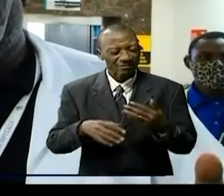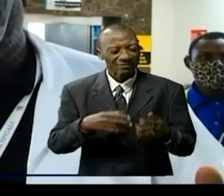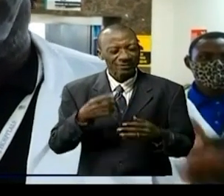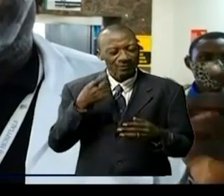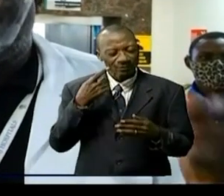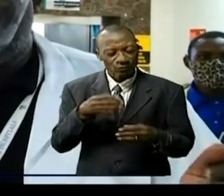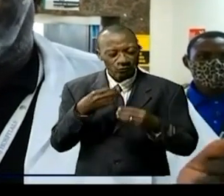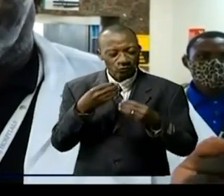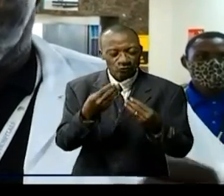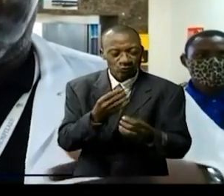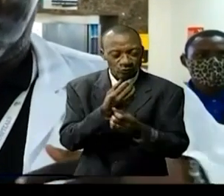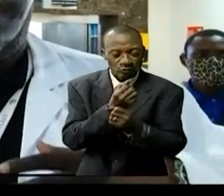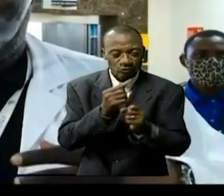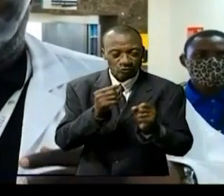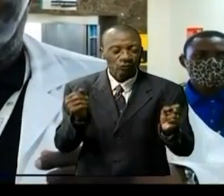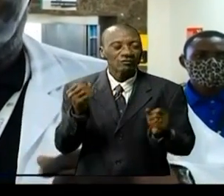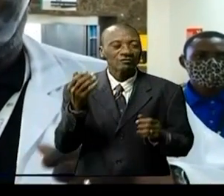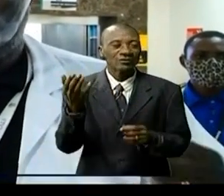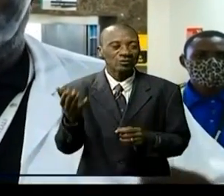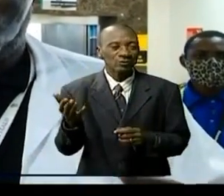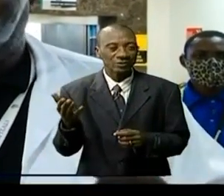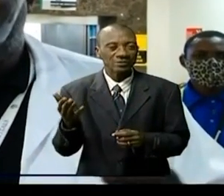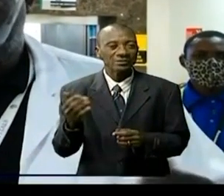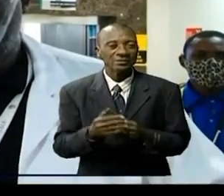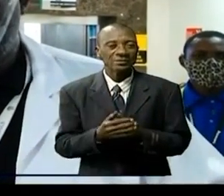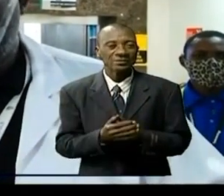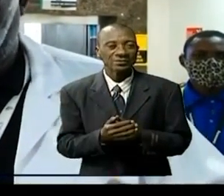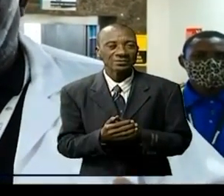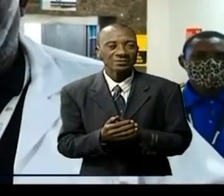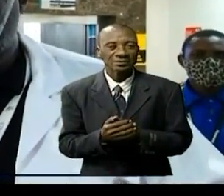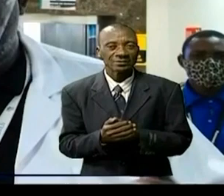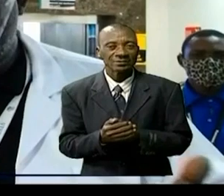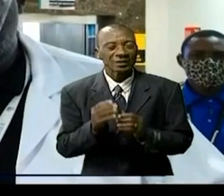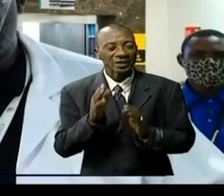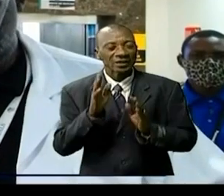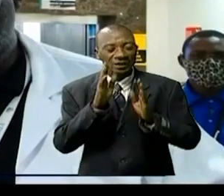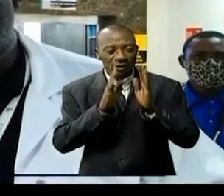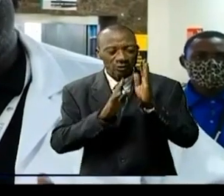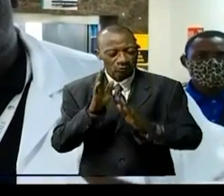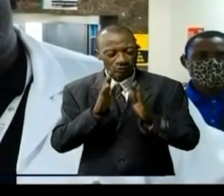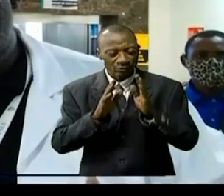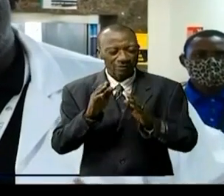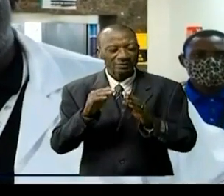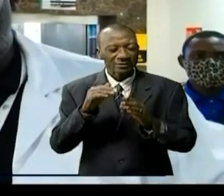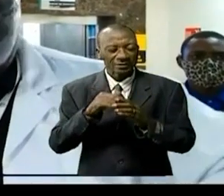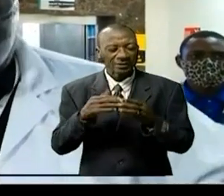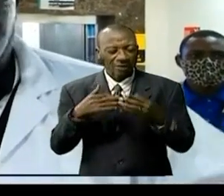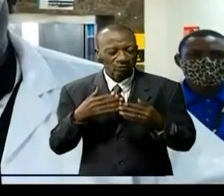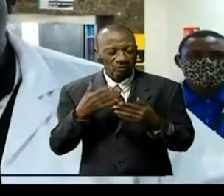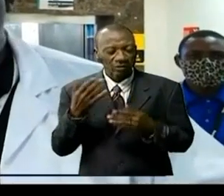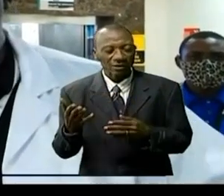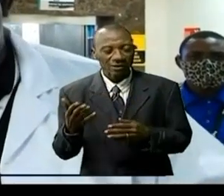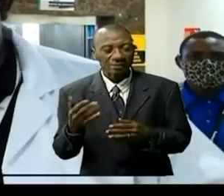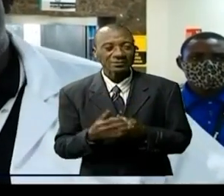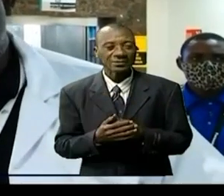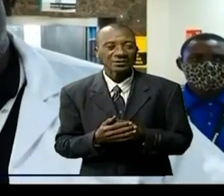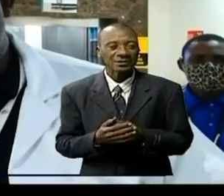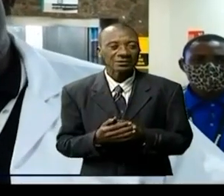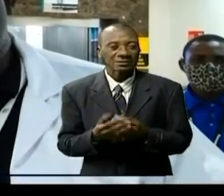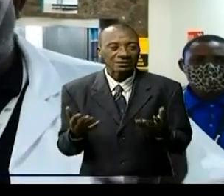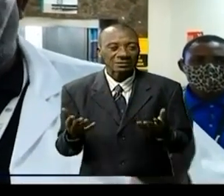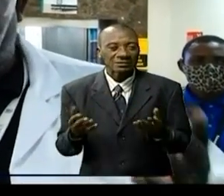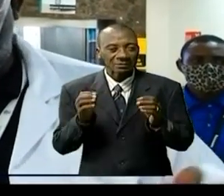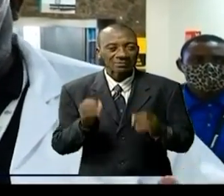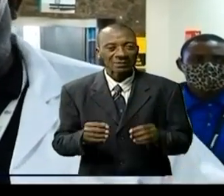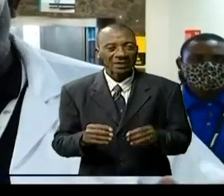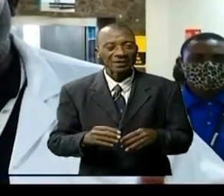infections et contrôler aussi les troubles hydraulique électrolytique parce que quelqu'un y brûler il perd beaucoup de liquide ce qui